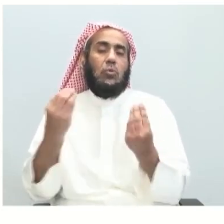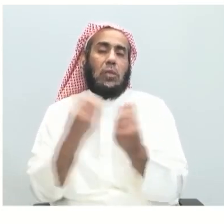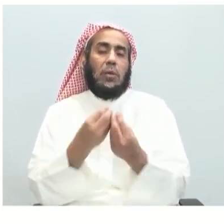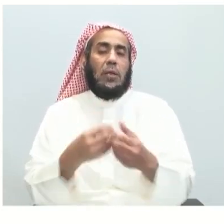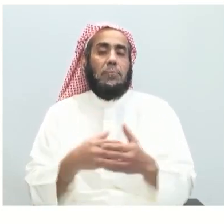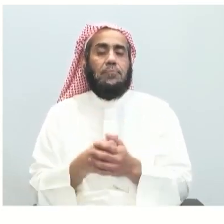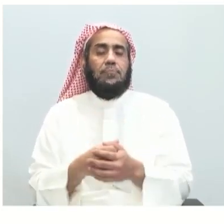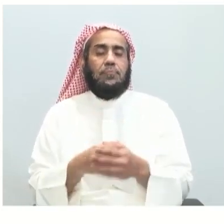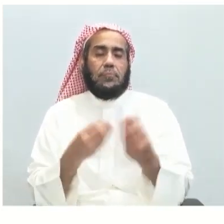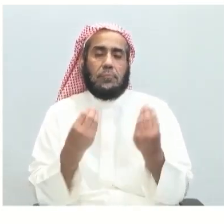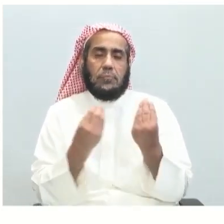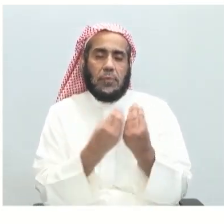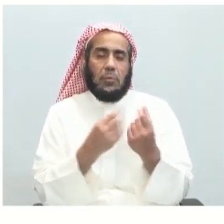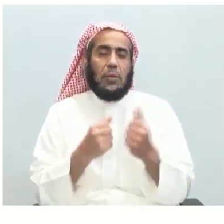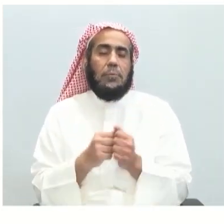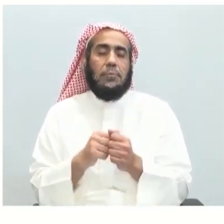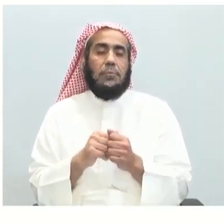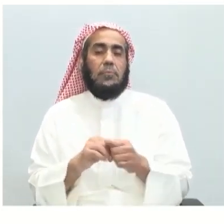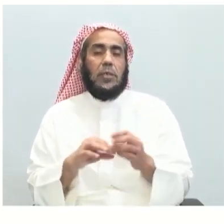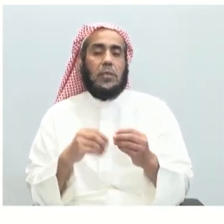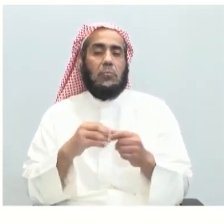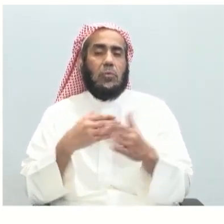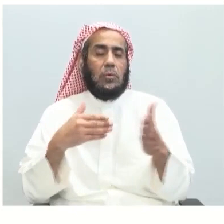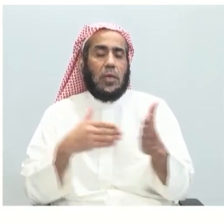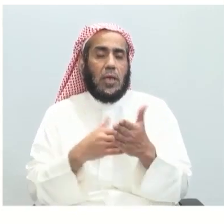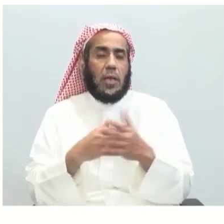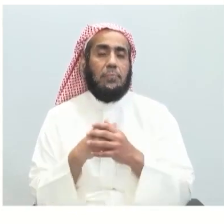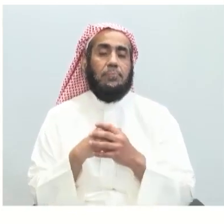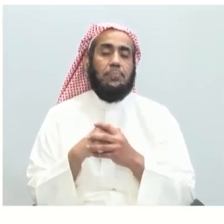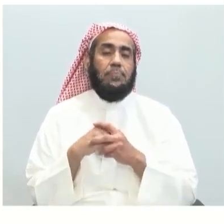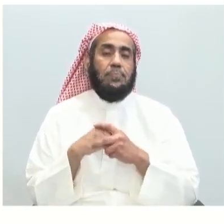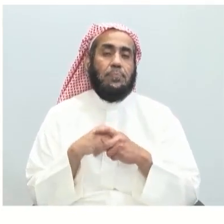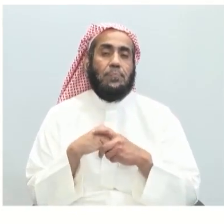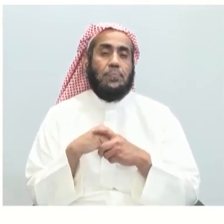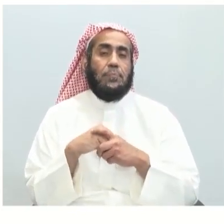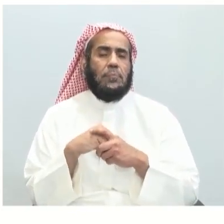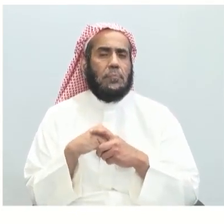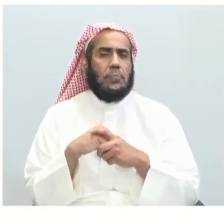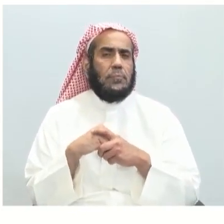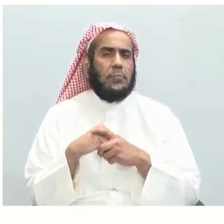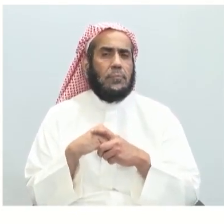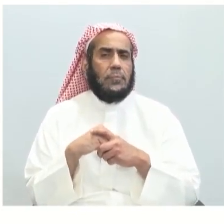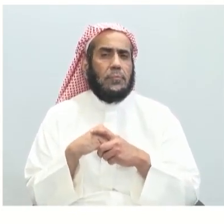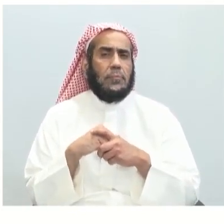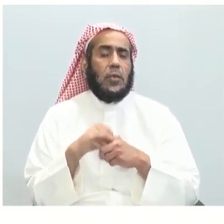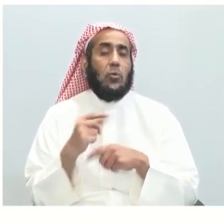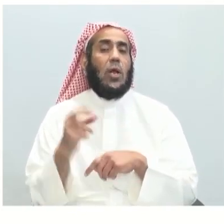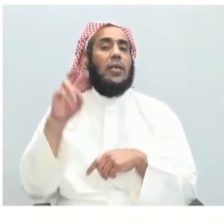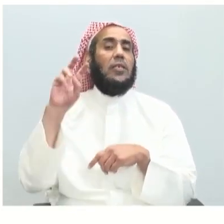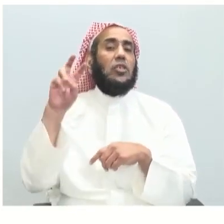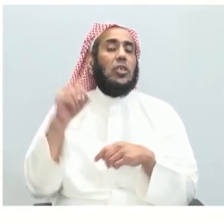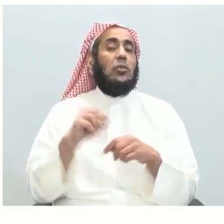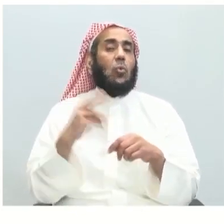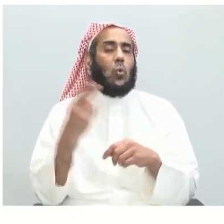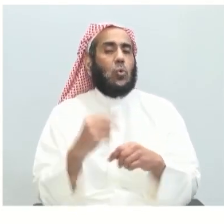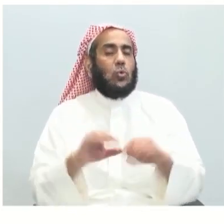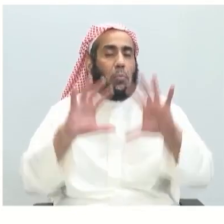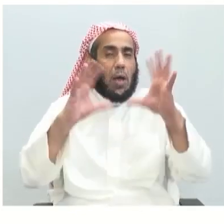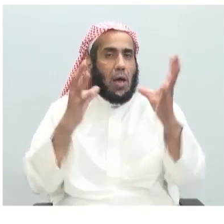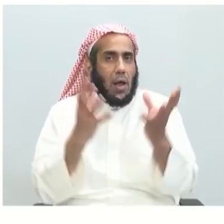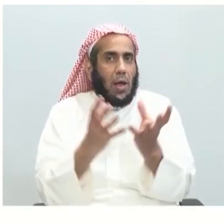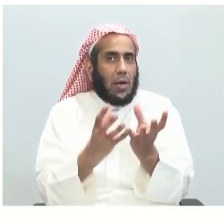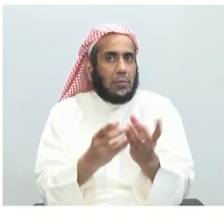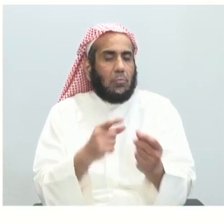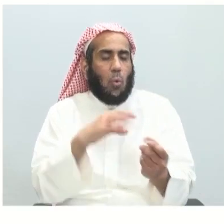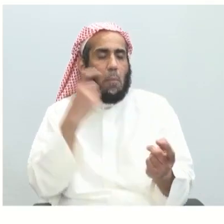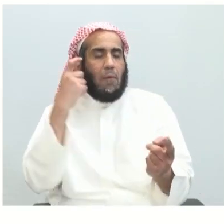تنتهي الجمله حتى ينتهي طرفاها وجميع متممات المنتميه اليها هنا عشرين ارسم خرائط مفاهيم